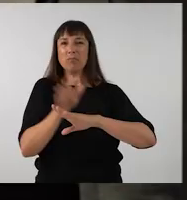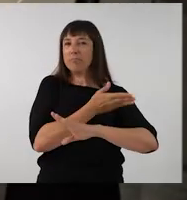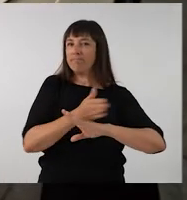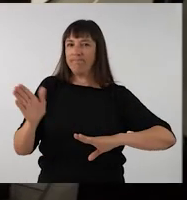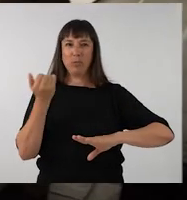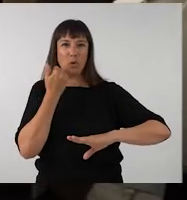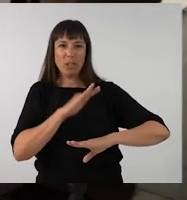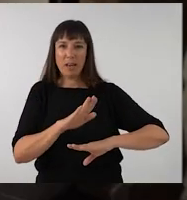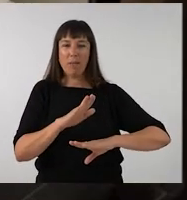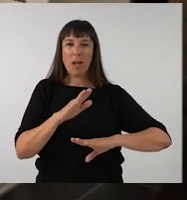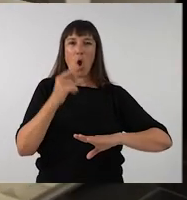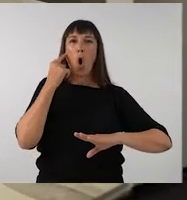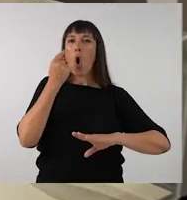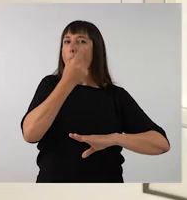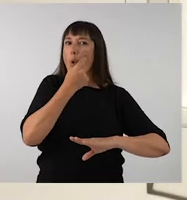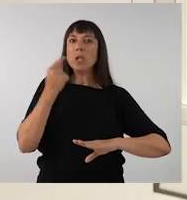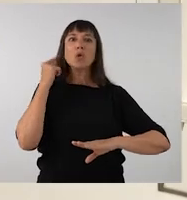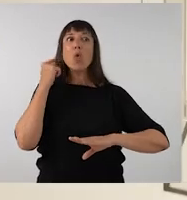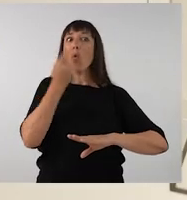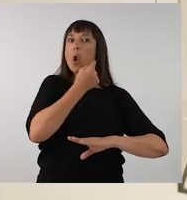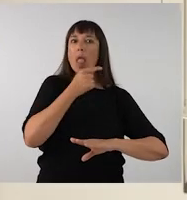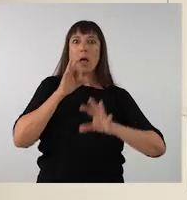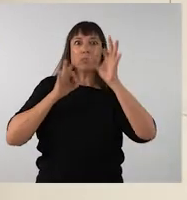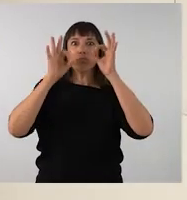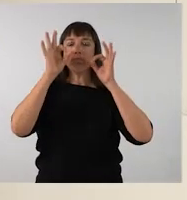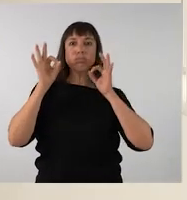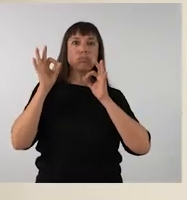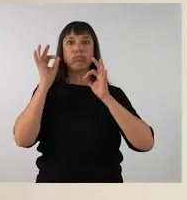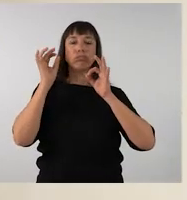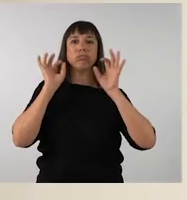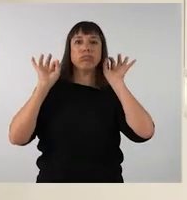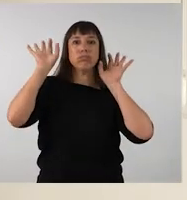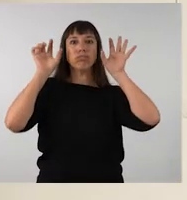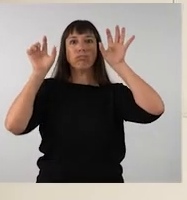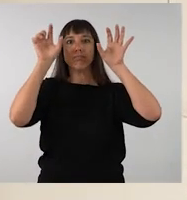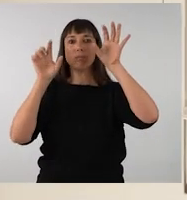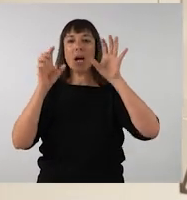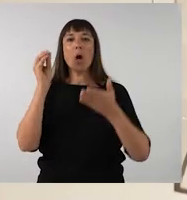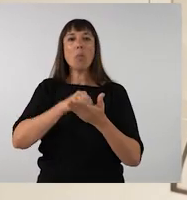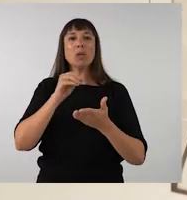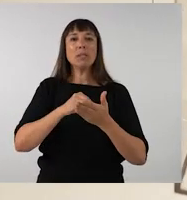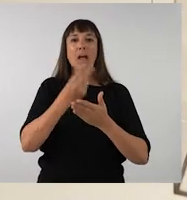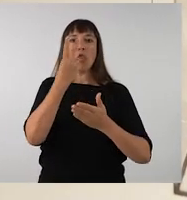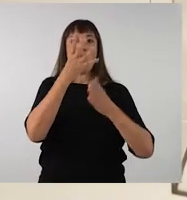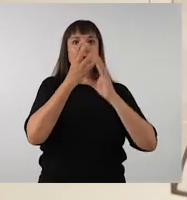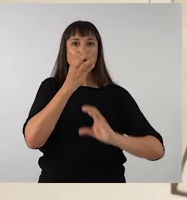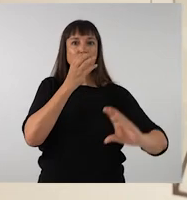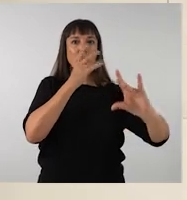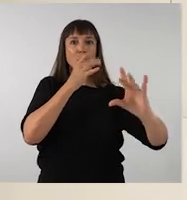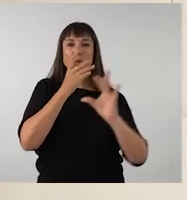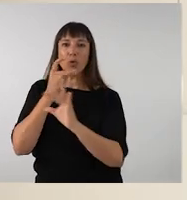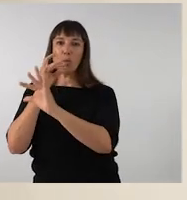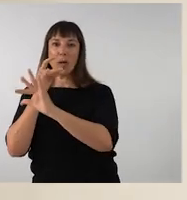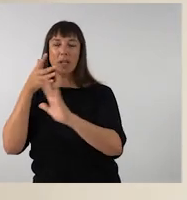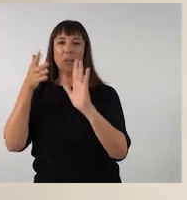no distingeix entre la veritat i la mentida, que té molts ulls i moltes orelles, i que sovint porta dues